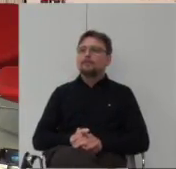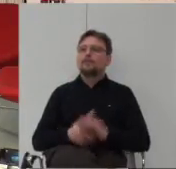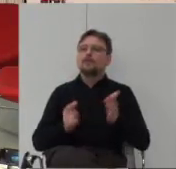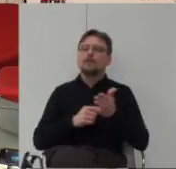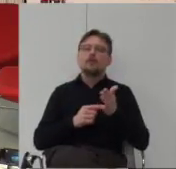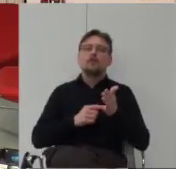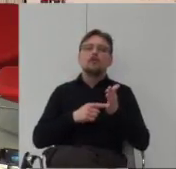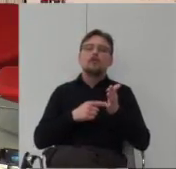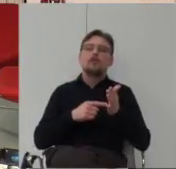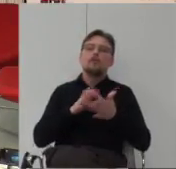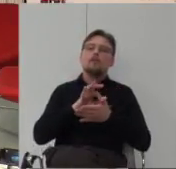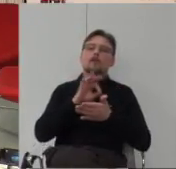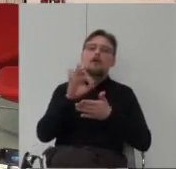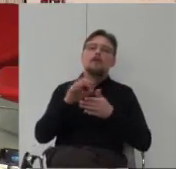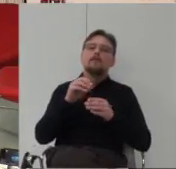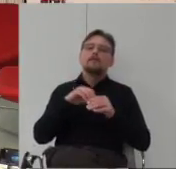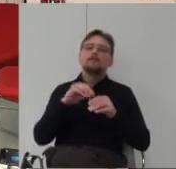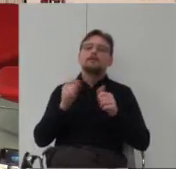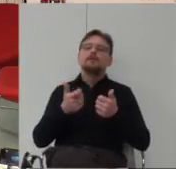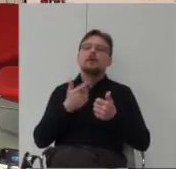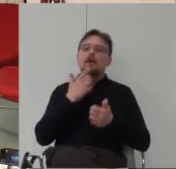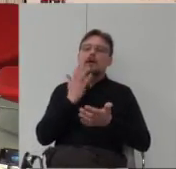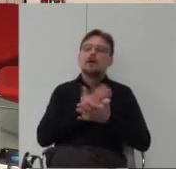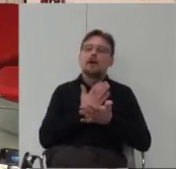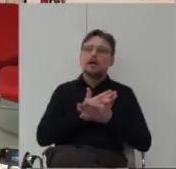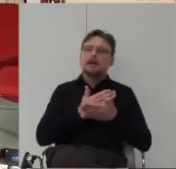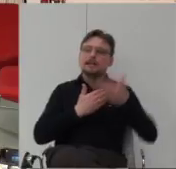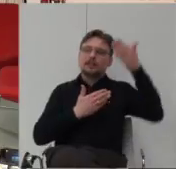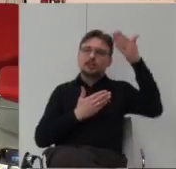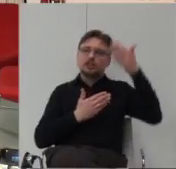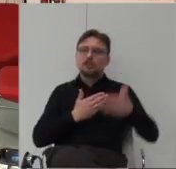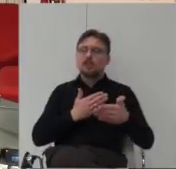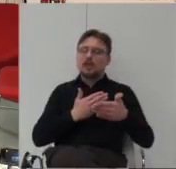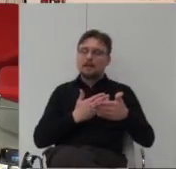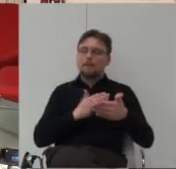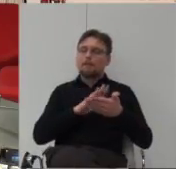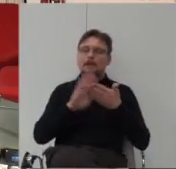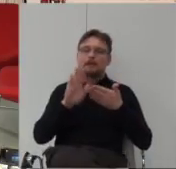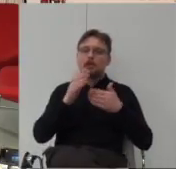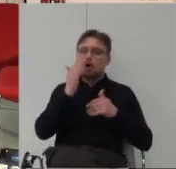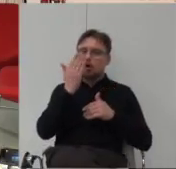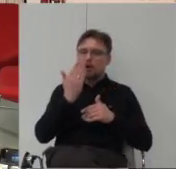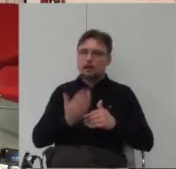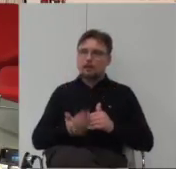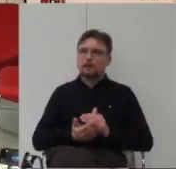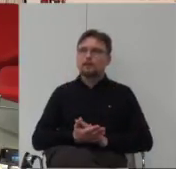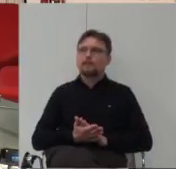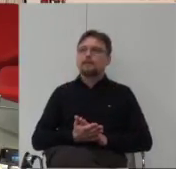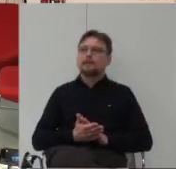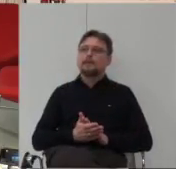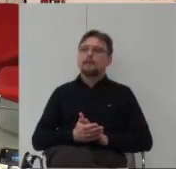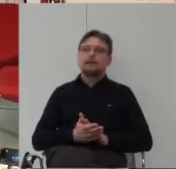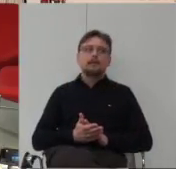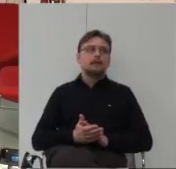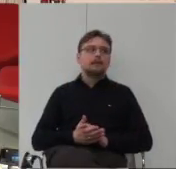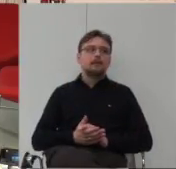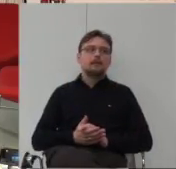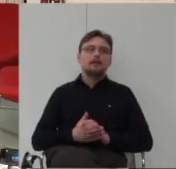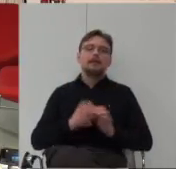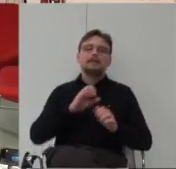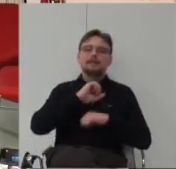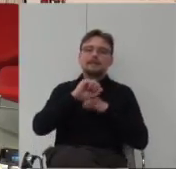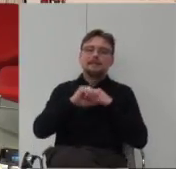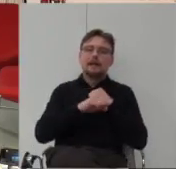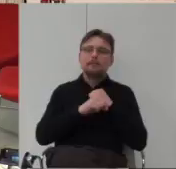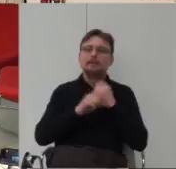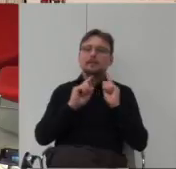Jest to projekt, który opiera się o wykorzystanie ślepych ścian, których mamy sporo w Warszawie, i zamiast tych niesłomnych